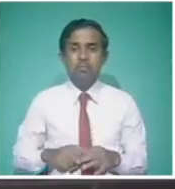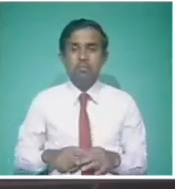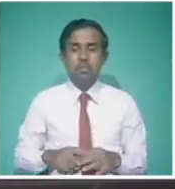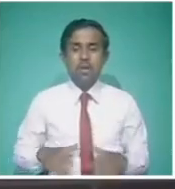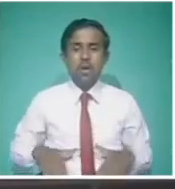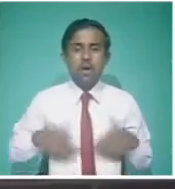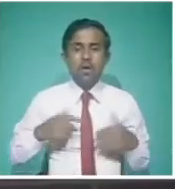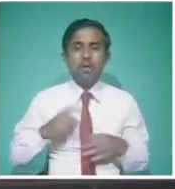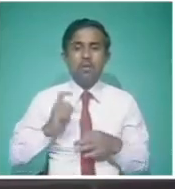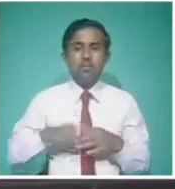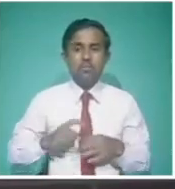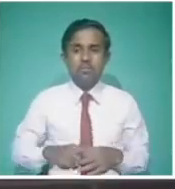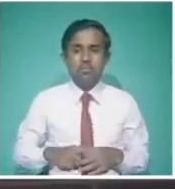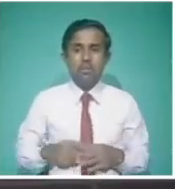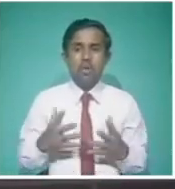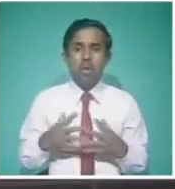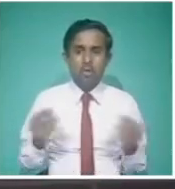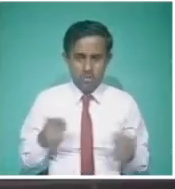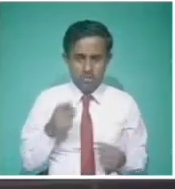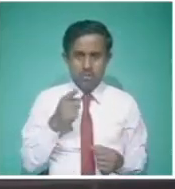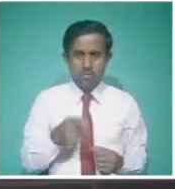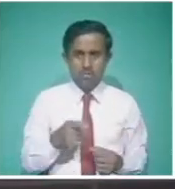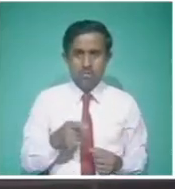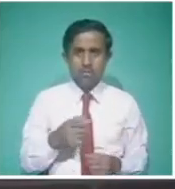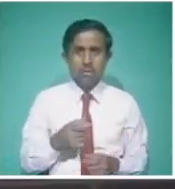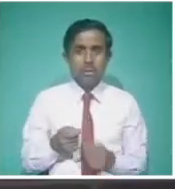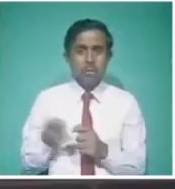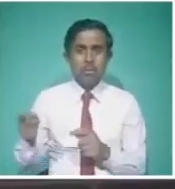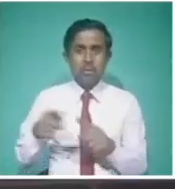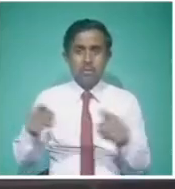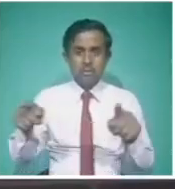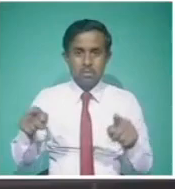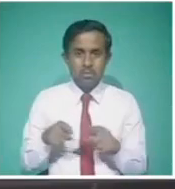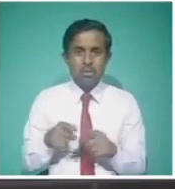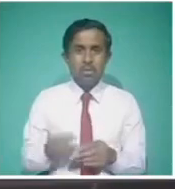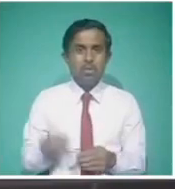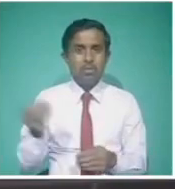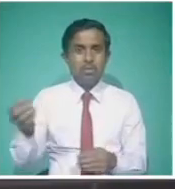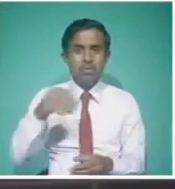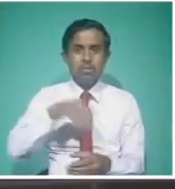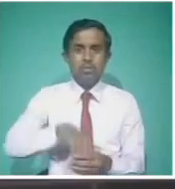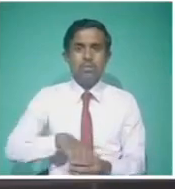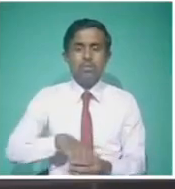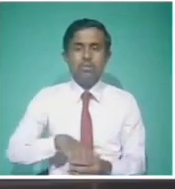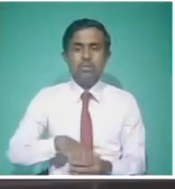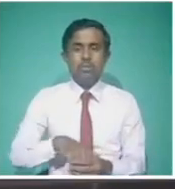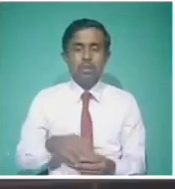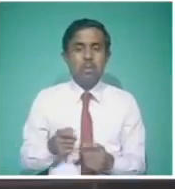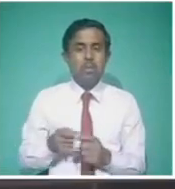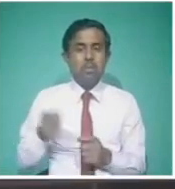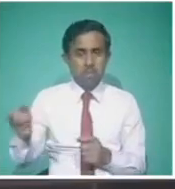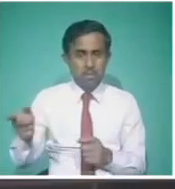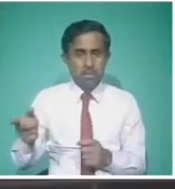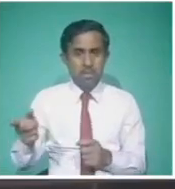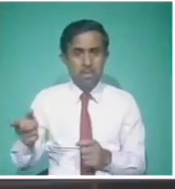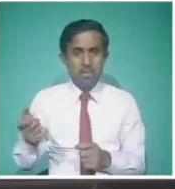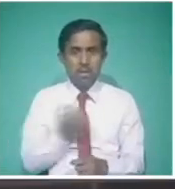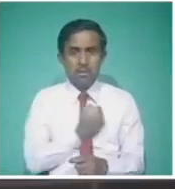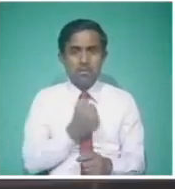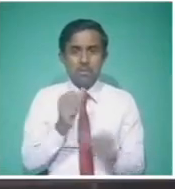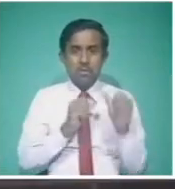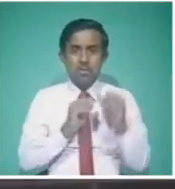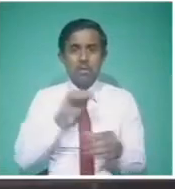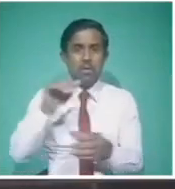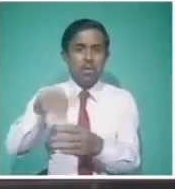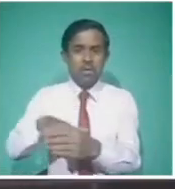සෞඛ්‍ය ප්‍රශ්නේ විසඳෙනවද ගෙවන වාට්ටු ලබා දීම තුලින්? දැන් ගෙවන වාට්ටු ලබා දීම නෙමෙයිනේ